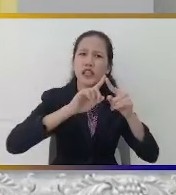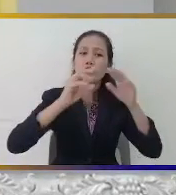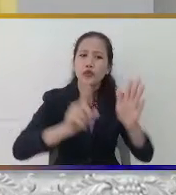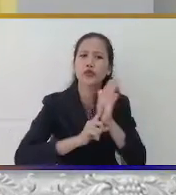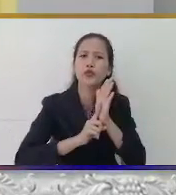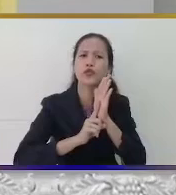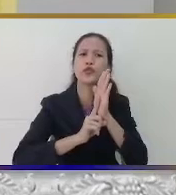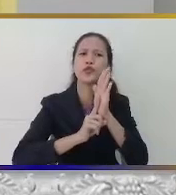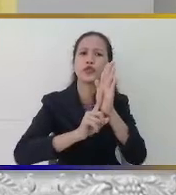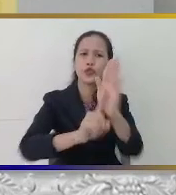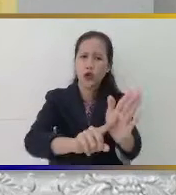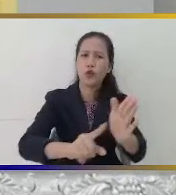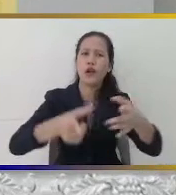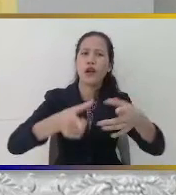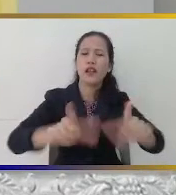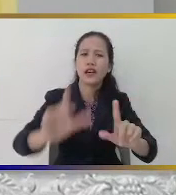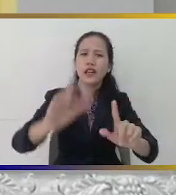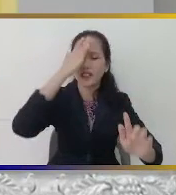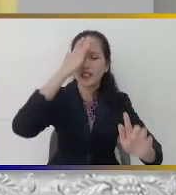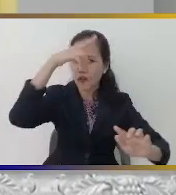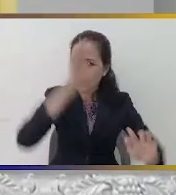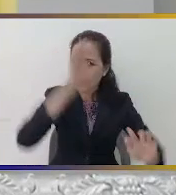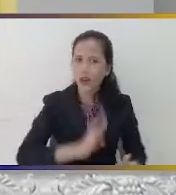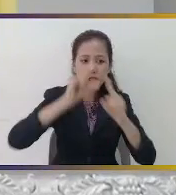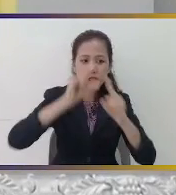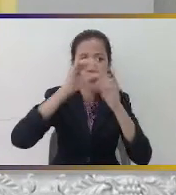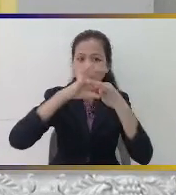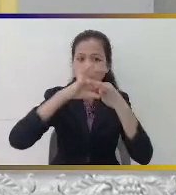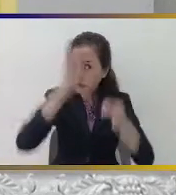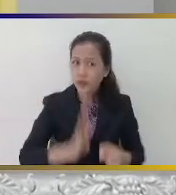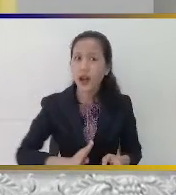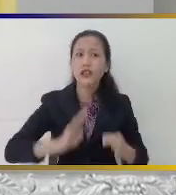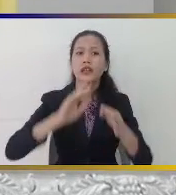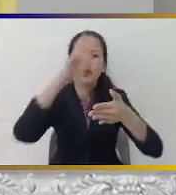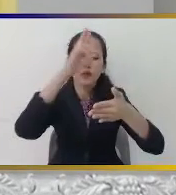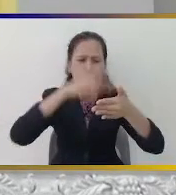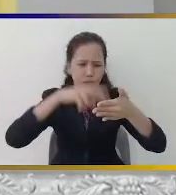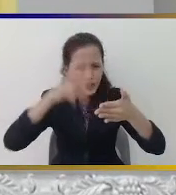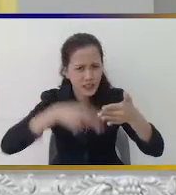Diyos, ipakilala, basahin ang salita ng Diyos.